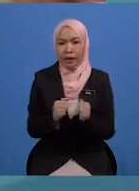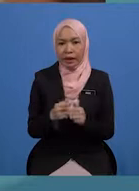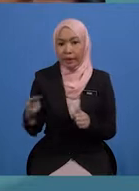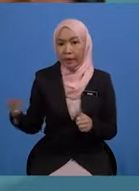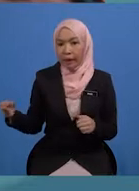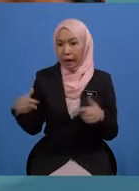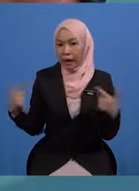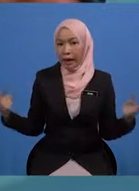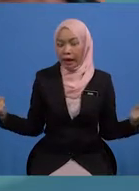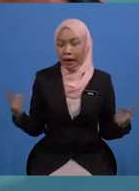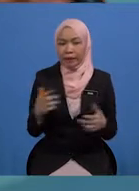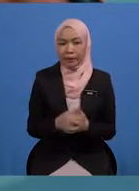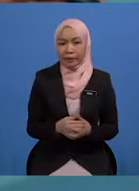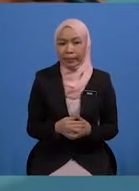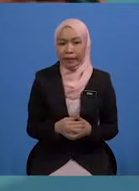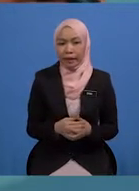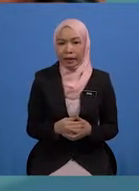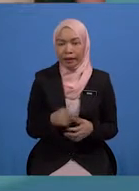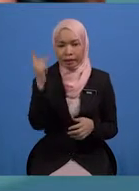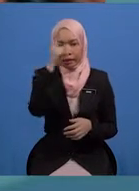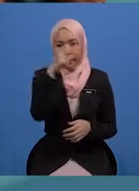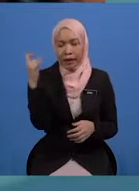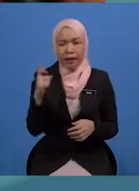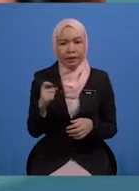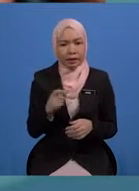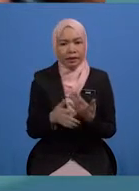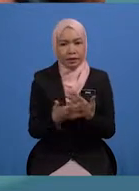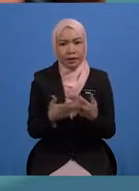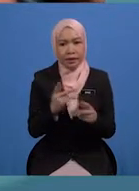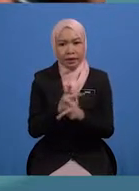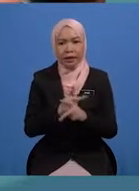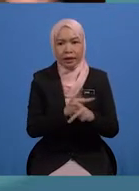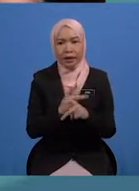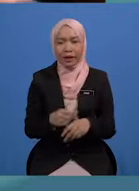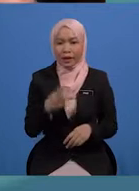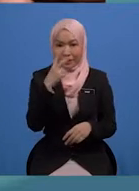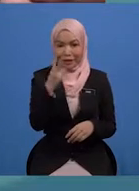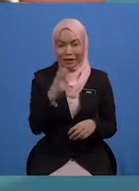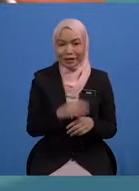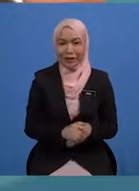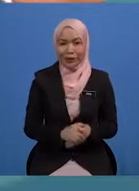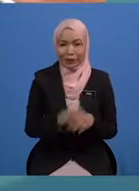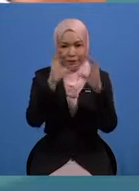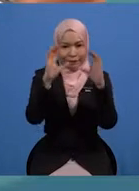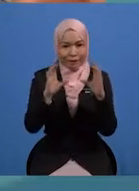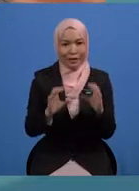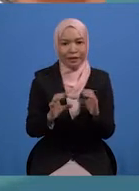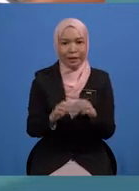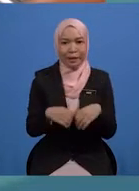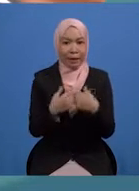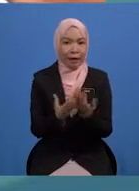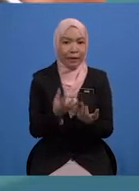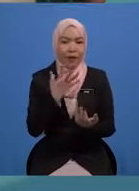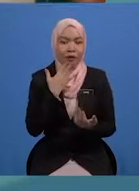sapuan warnanya mudah dikawal. Lihat ya, murid-murid, bagaimana pula cara untuk